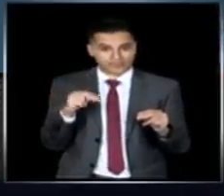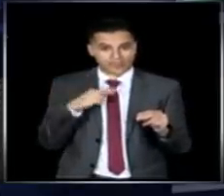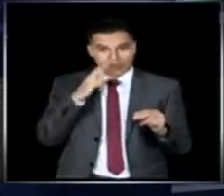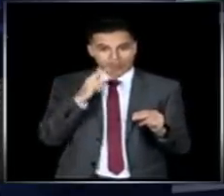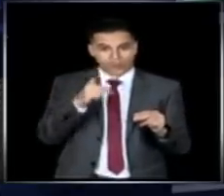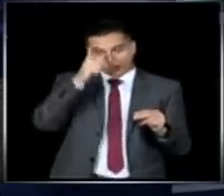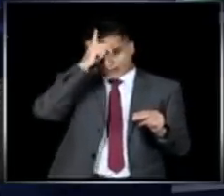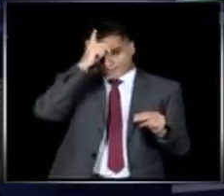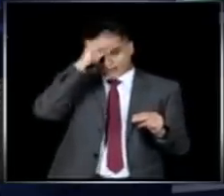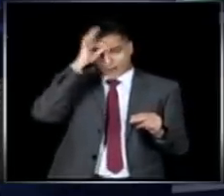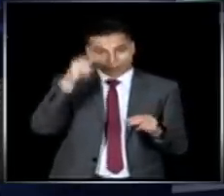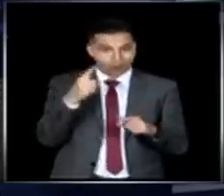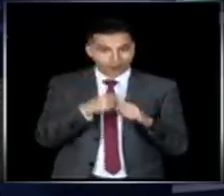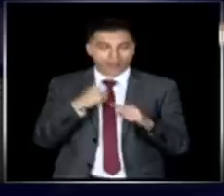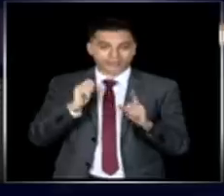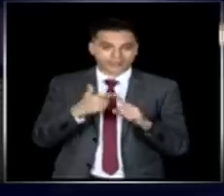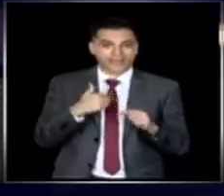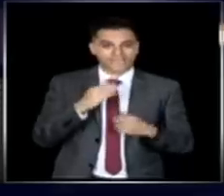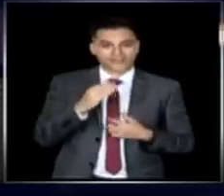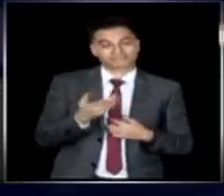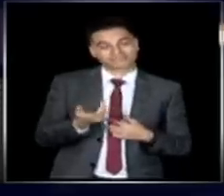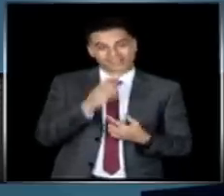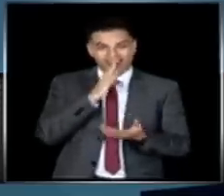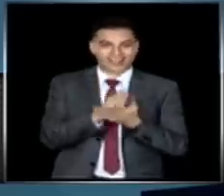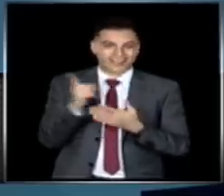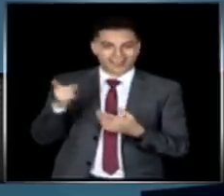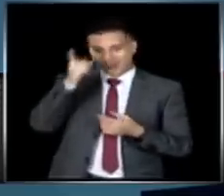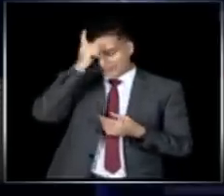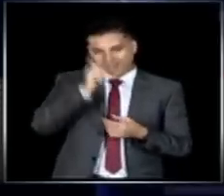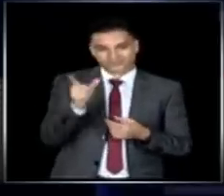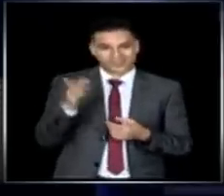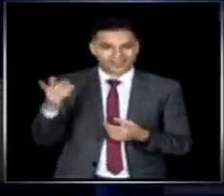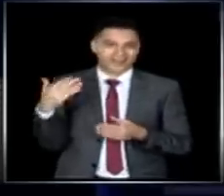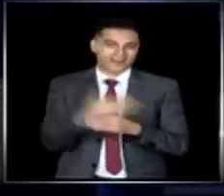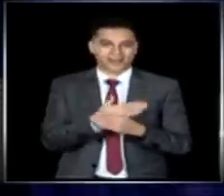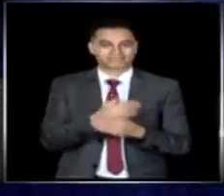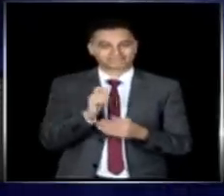ألمانيا. ما هي الحقيقة ألمانيا صح. إجابة صحيحة.